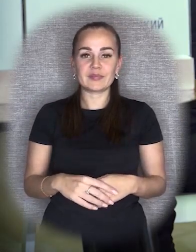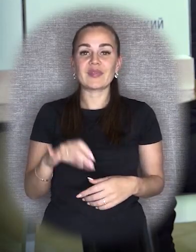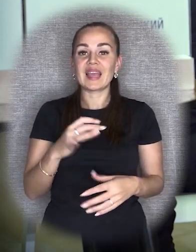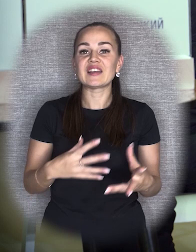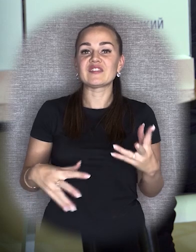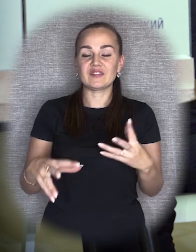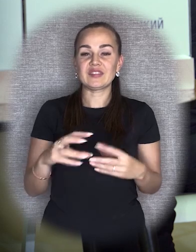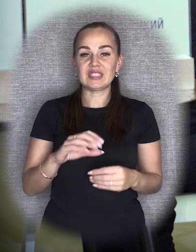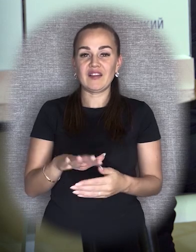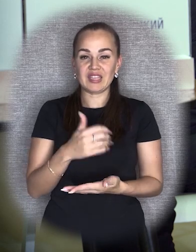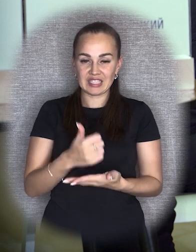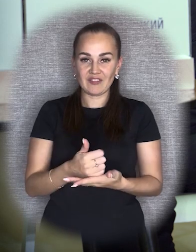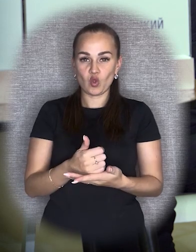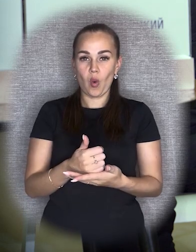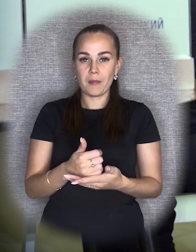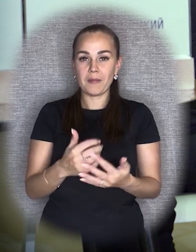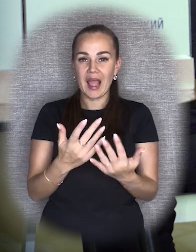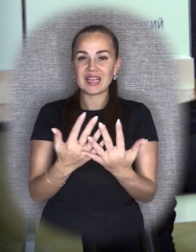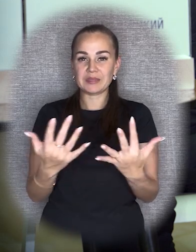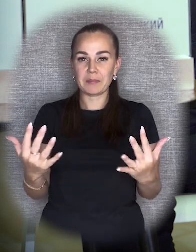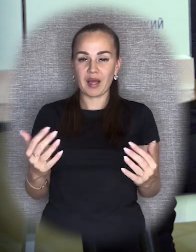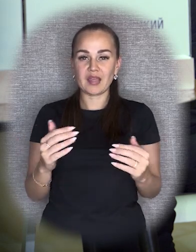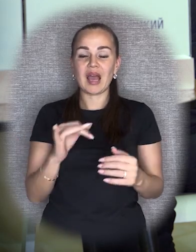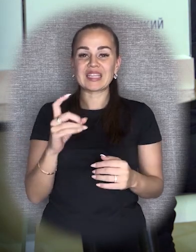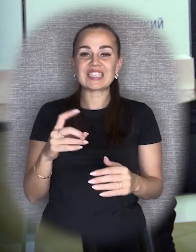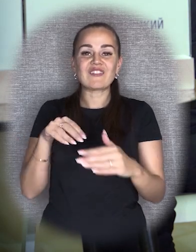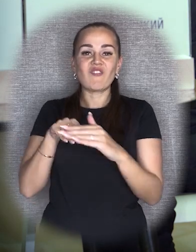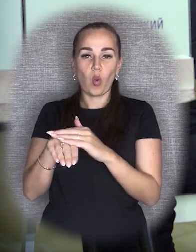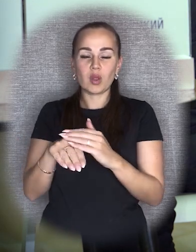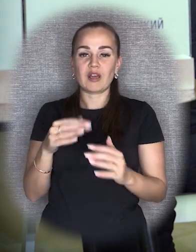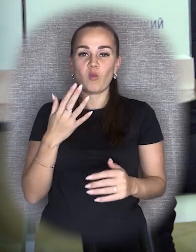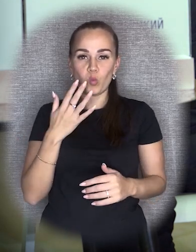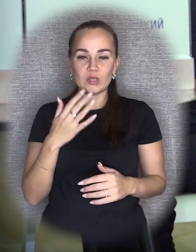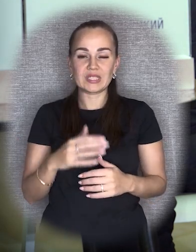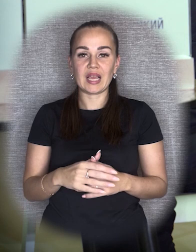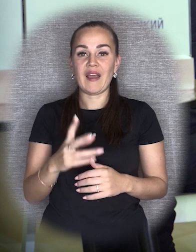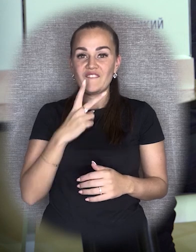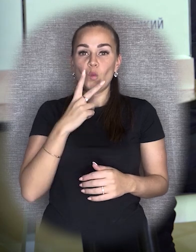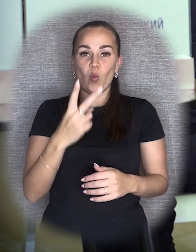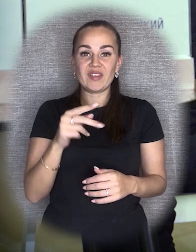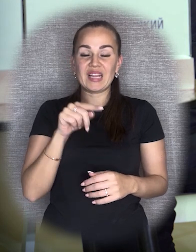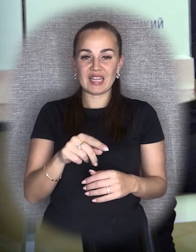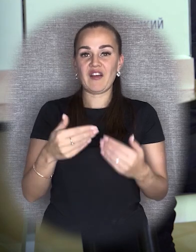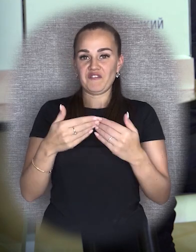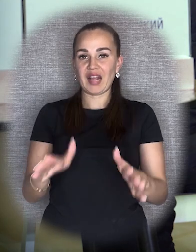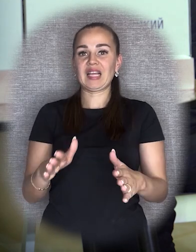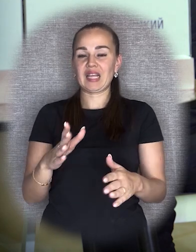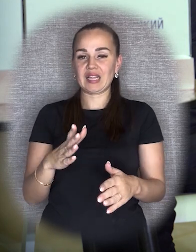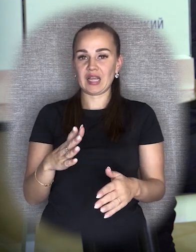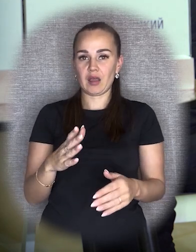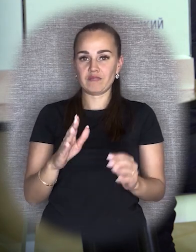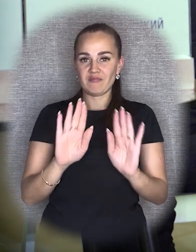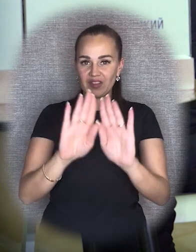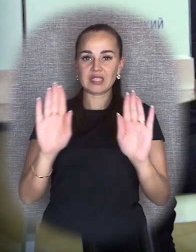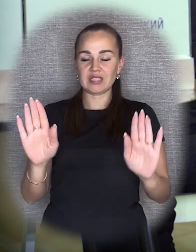все, в основном все экспонаты из фондов музеев. То есть увидеть их в открытой экспозиции не